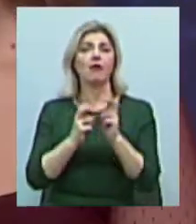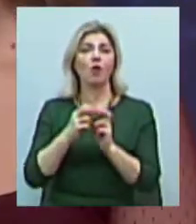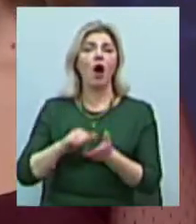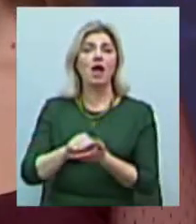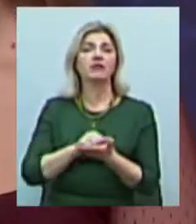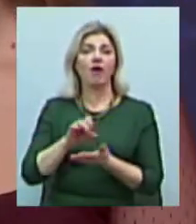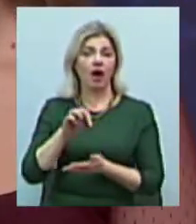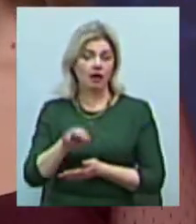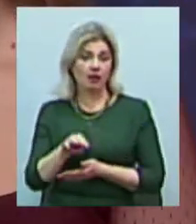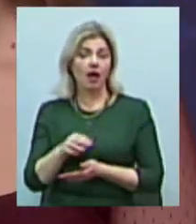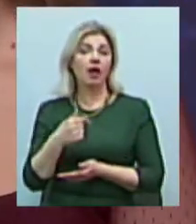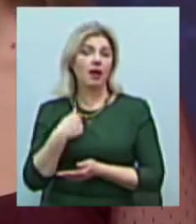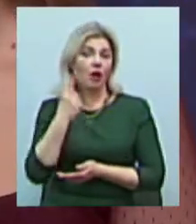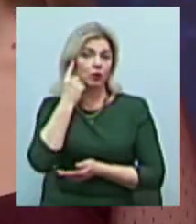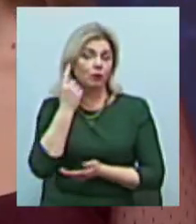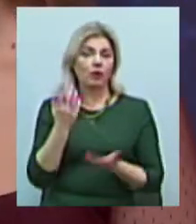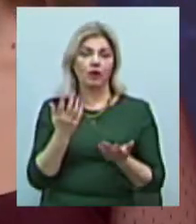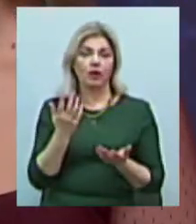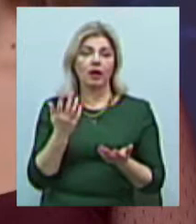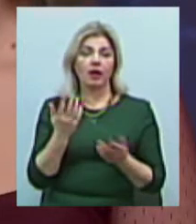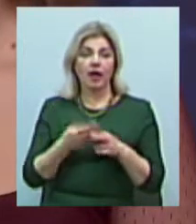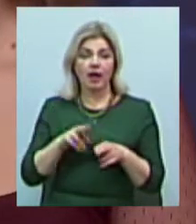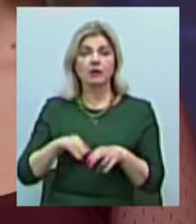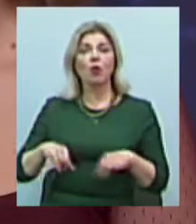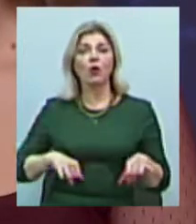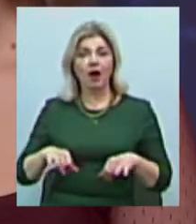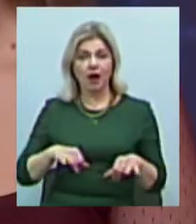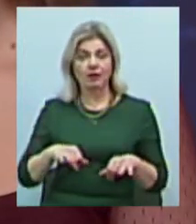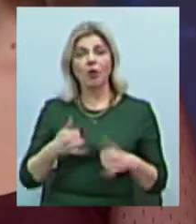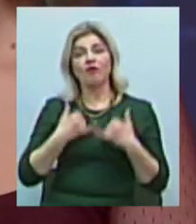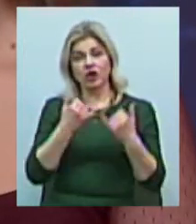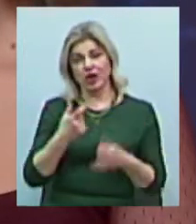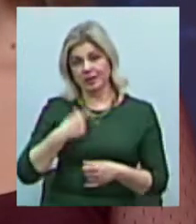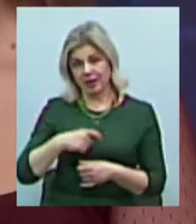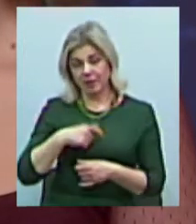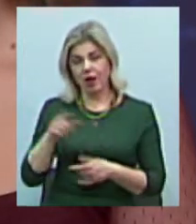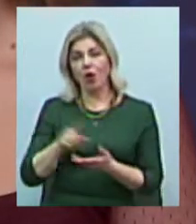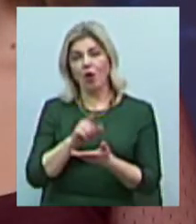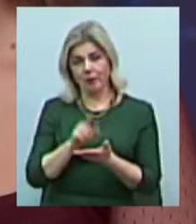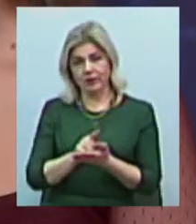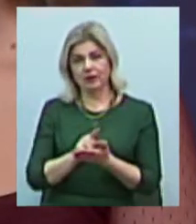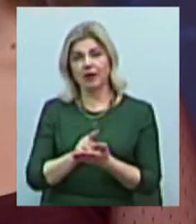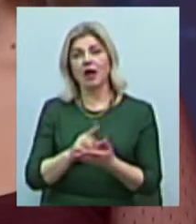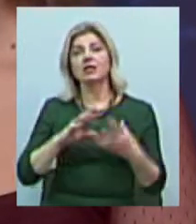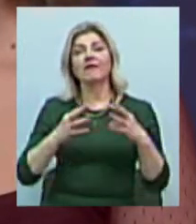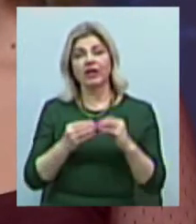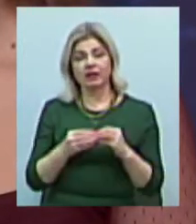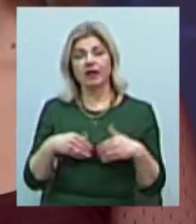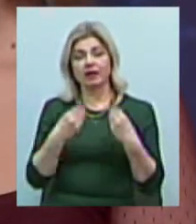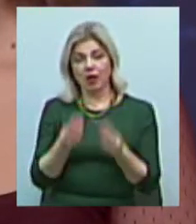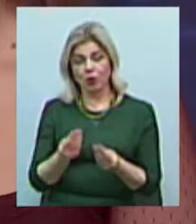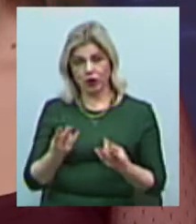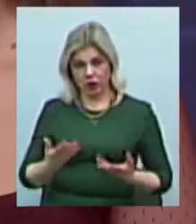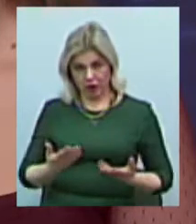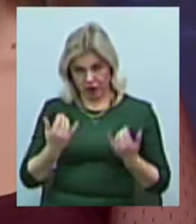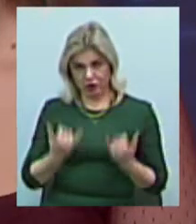хочу, якщо я думаю, ці хулігани поважні, поважаються, бо вони обов'язково дивляться звіти наживо, коли